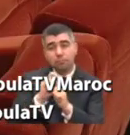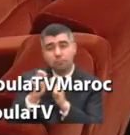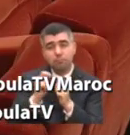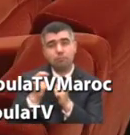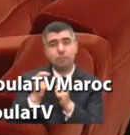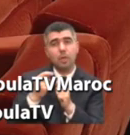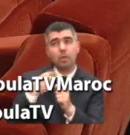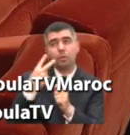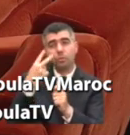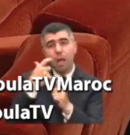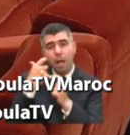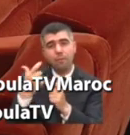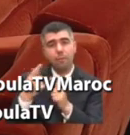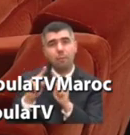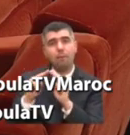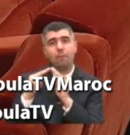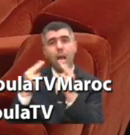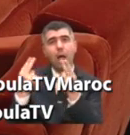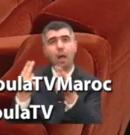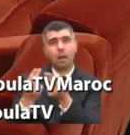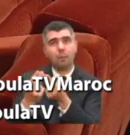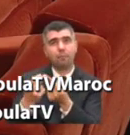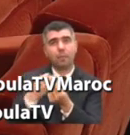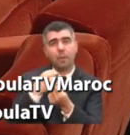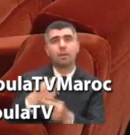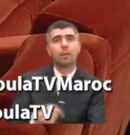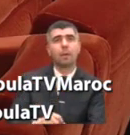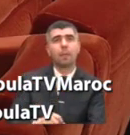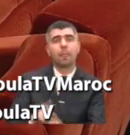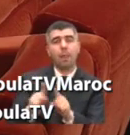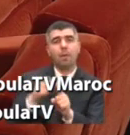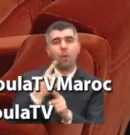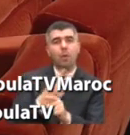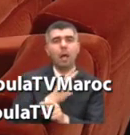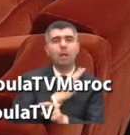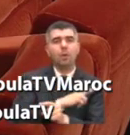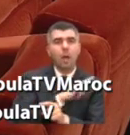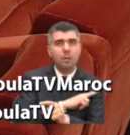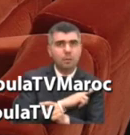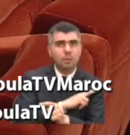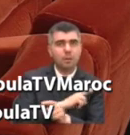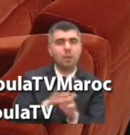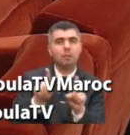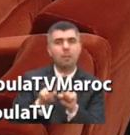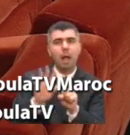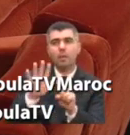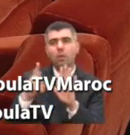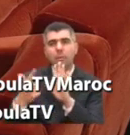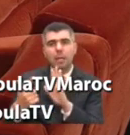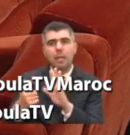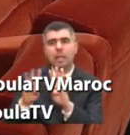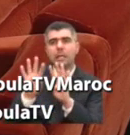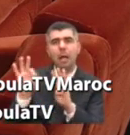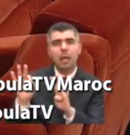العالم. لنفترض قلنا باغيين نفقدوا مثلا التأمين، علاش؟ على 75، على 70، على 80،